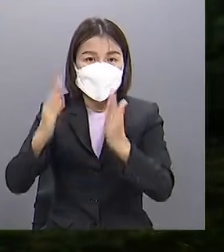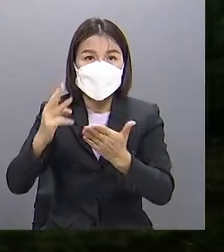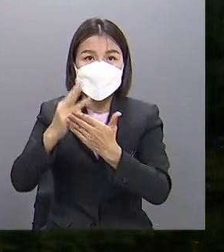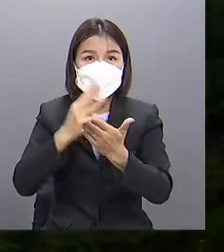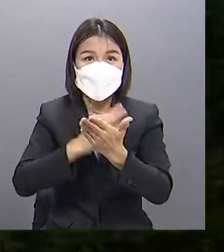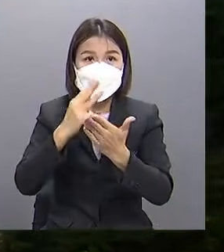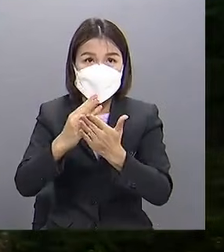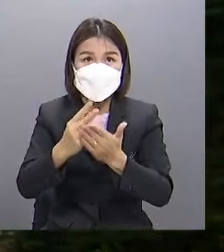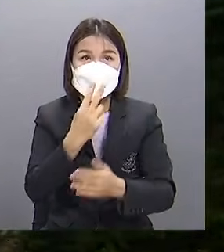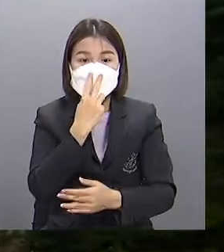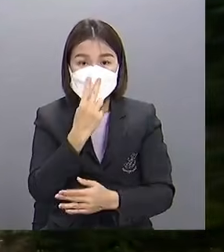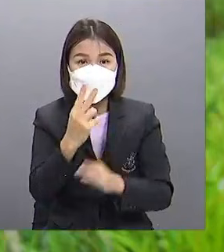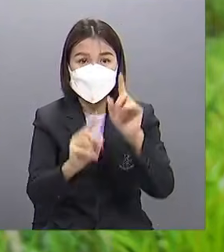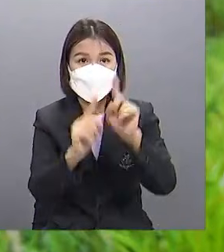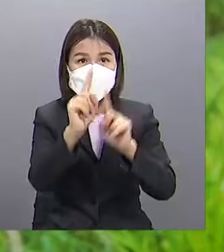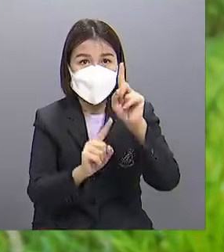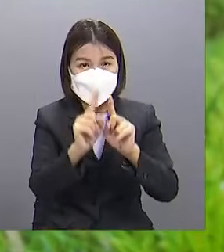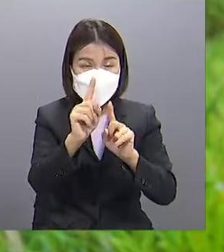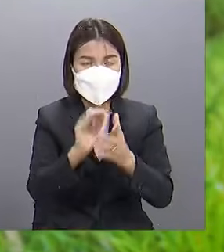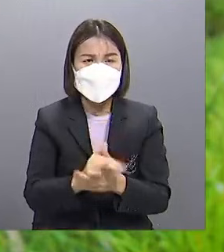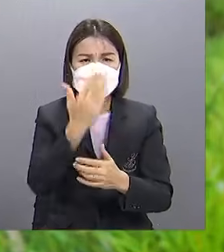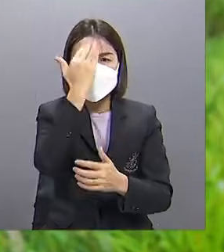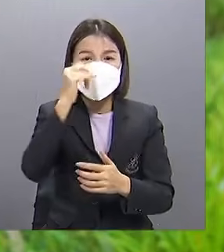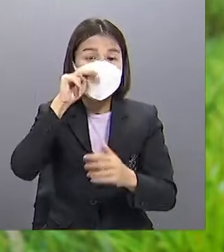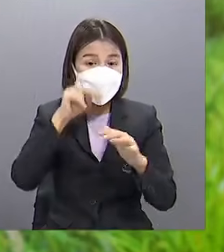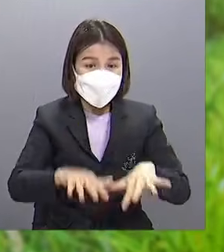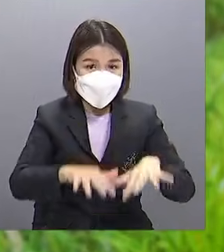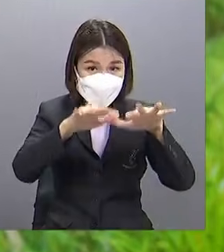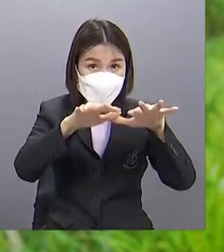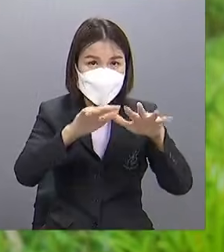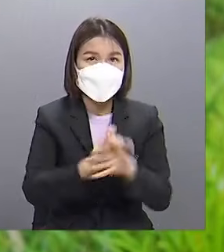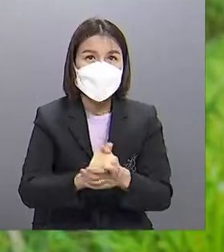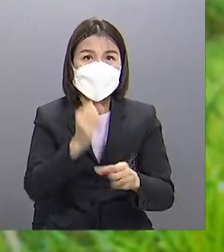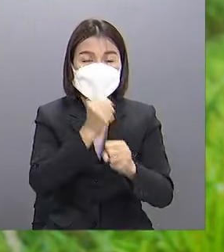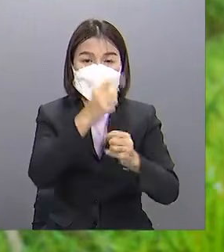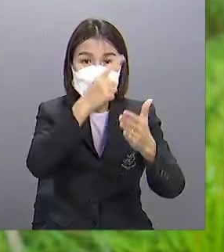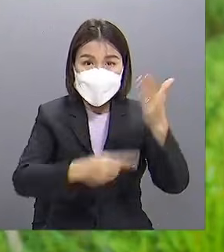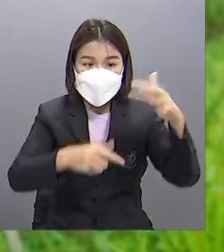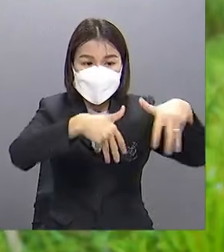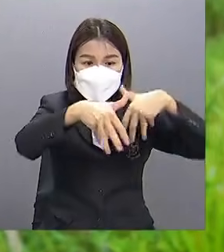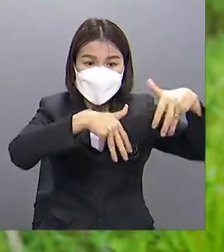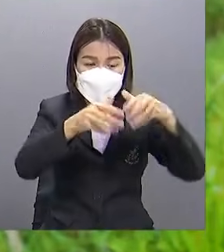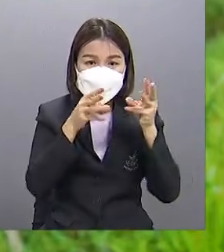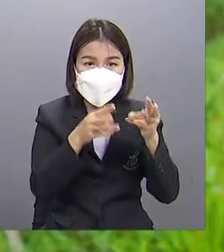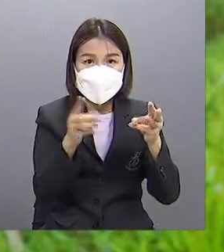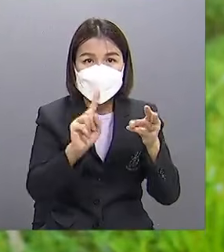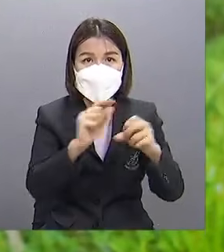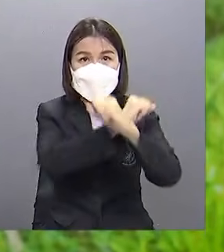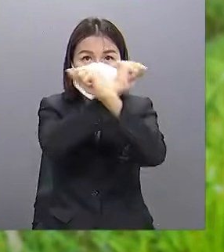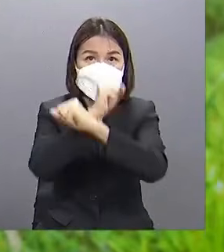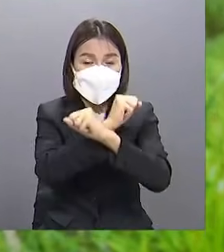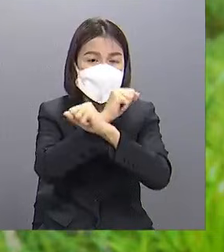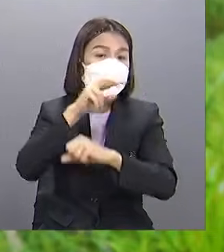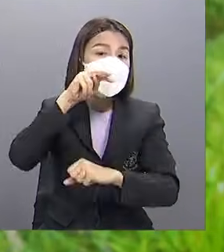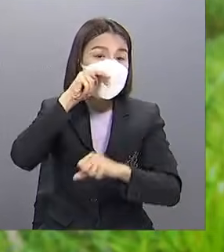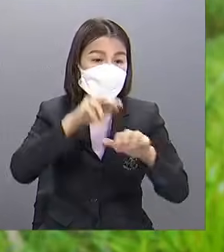การถอดบทเรียนเรื่องน้ำท่วมเราจะต้องไปทำอะไรยังไงชุมชนของเราที่ป้องกันไม่ให้น้ำท่วมเพราะเราต้องช่วยตั